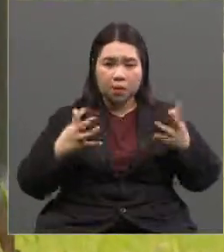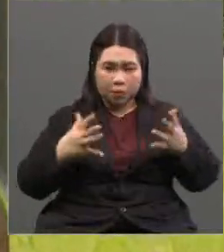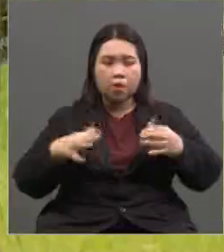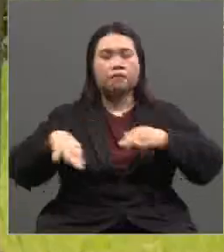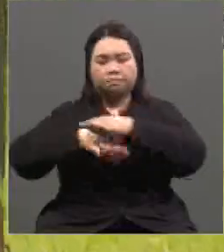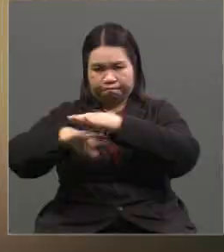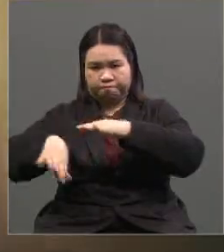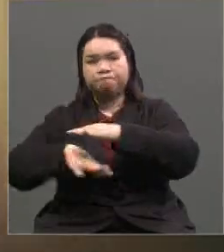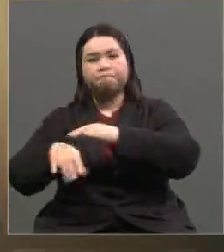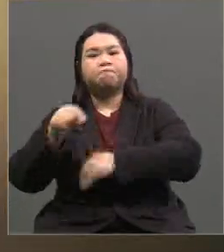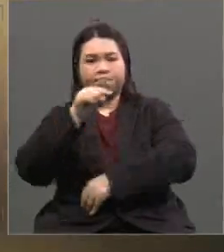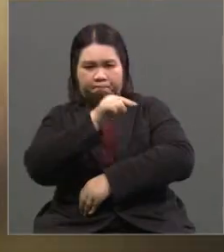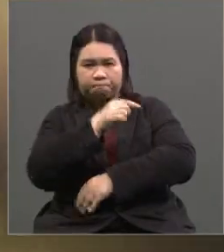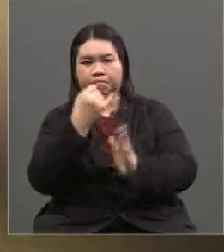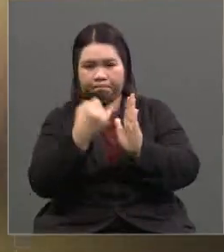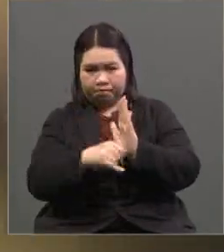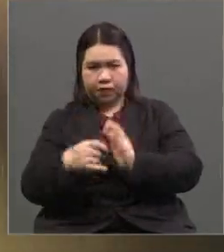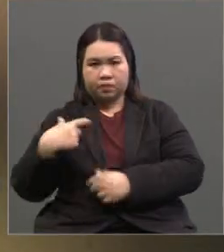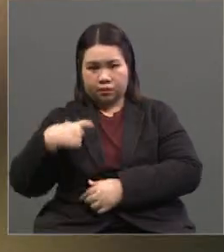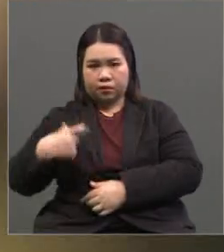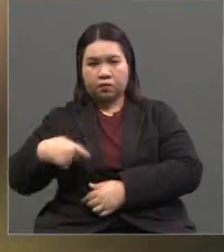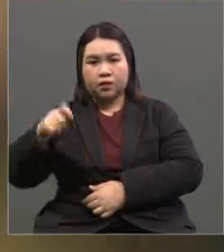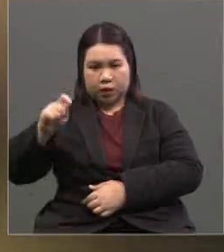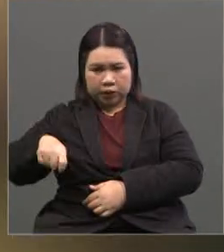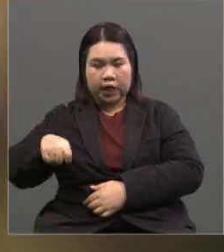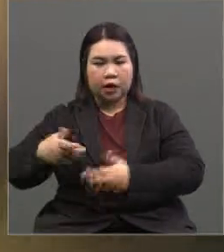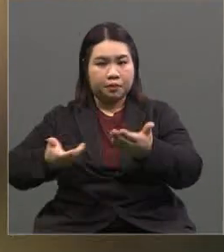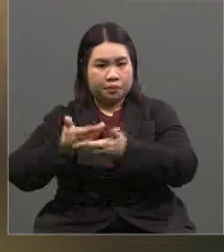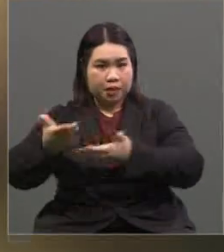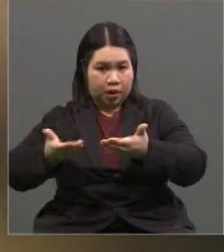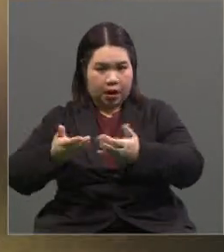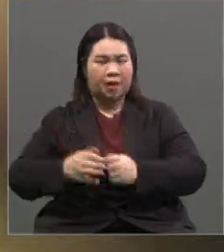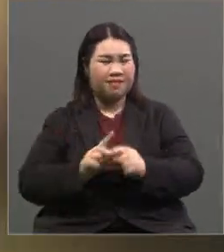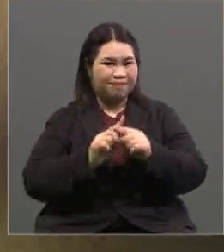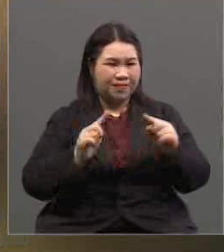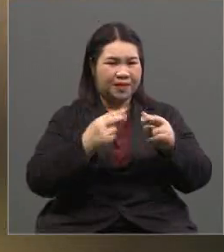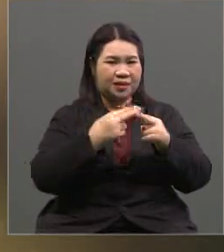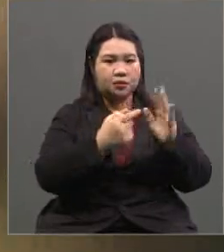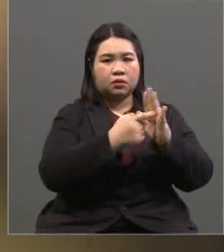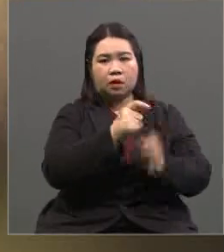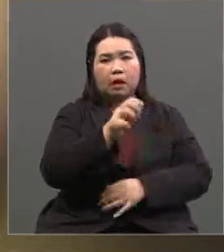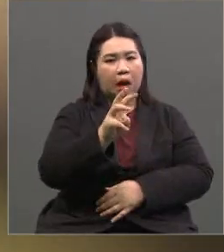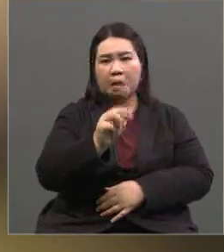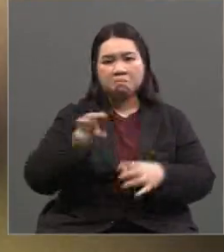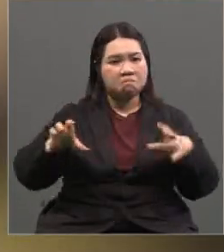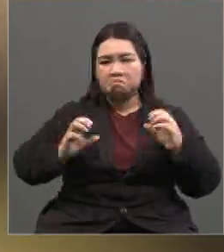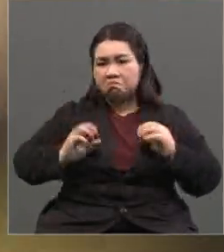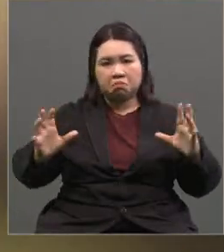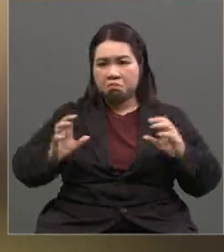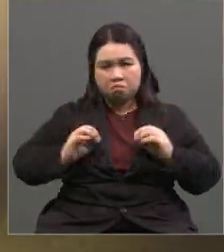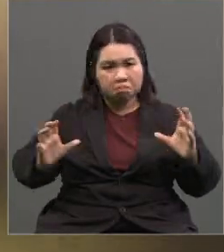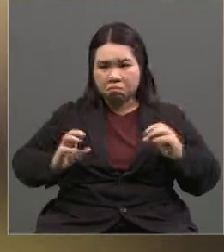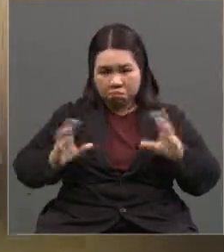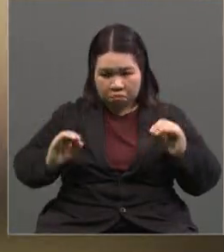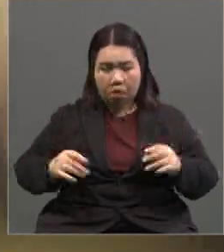ที่มีอยู่มัดให้แน่นเพื่อให้ศาลเชื่อซึ่งจากการสอบสวนแอมปฏิเสธที่จะรับสารภาพในทุกเรื่องทั้งกรณีการใ